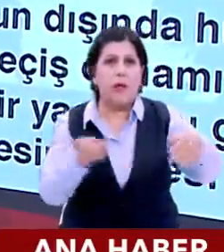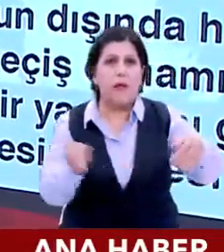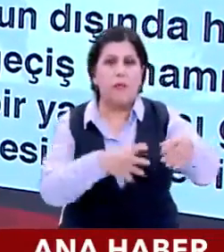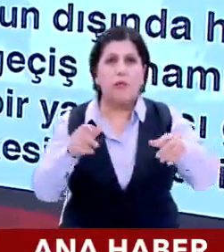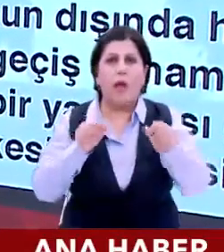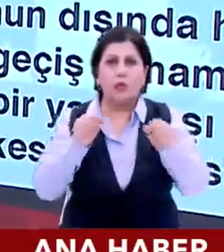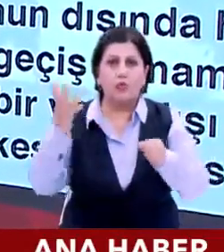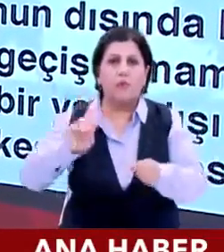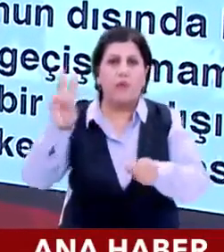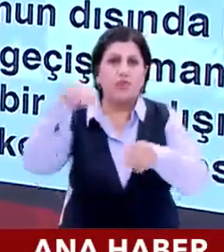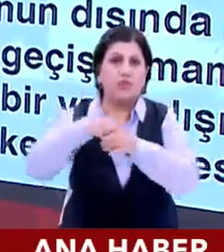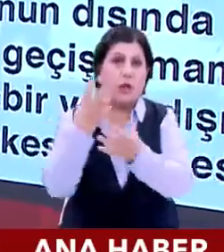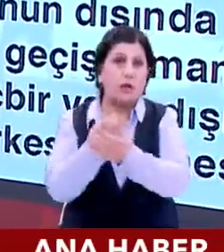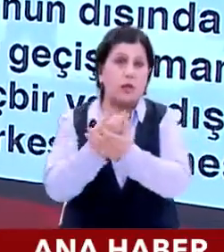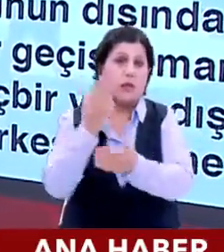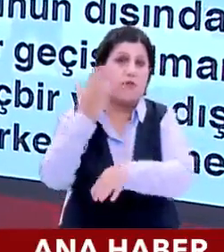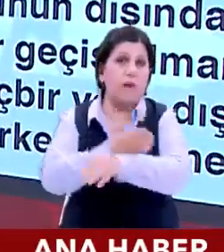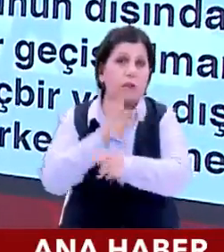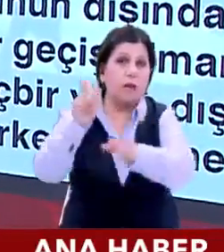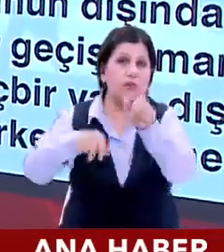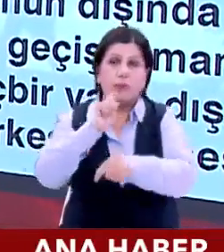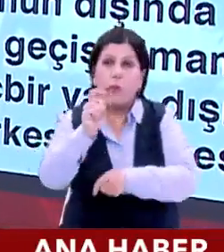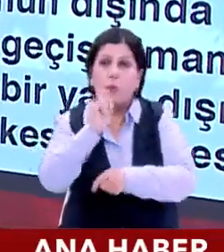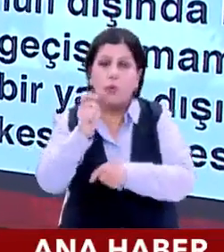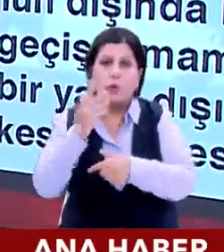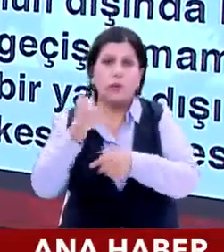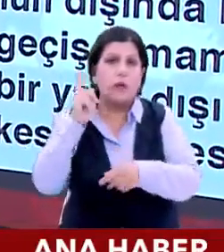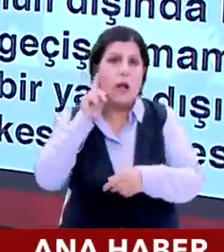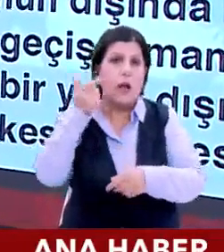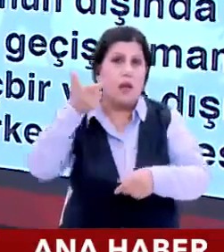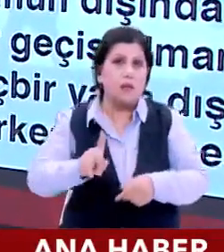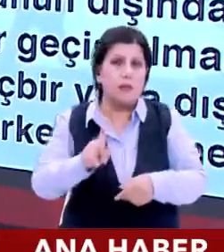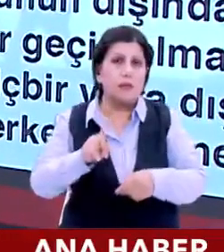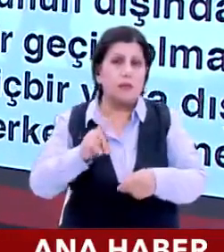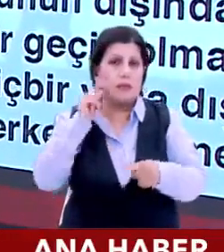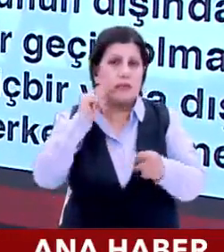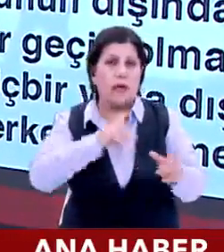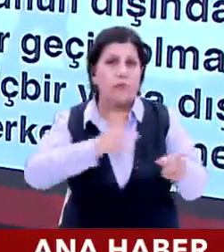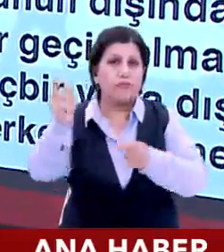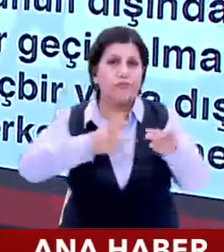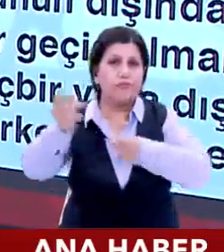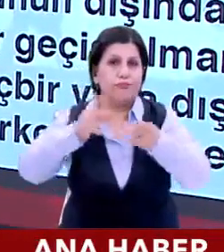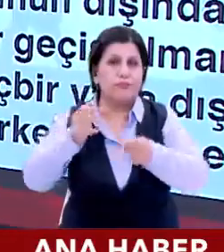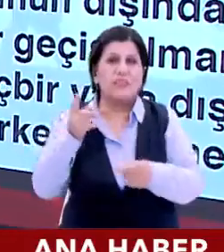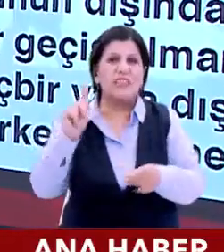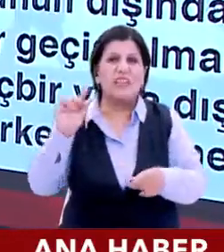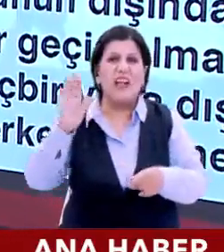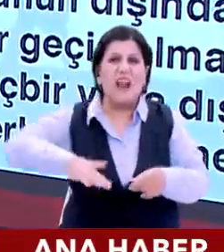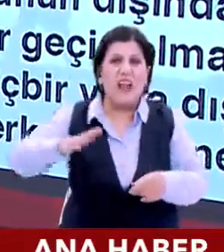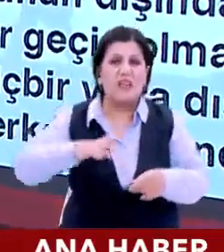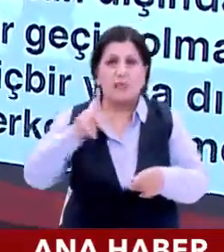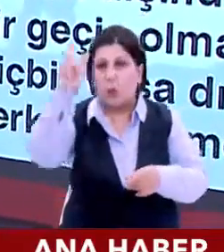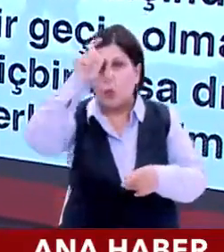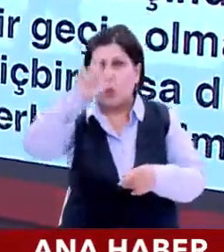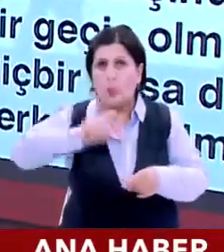Erzurum'da Van'da kaydedilmiş vatandaşların açıklamaları kaliteli insanlarımızın göç ettiğini kalitesizlerin ülkemize geldiğini